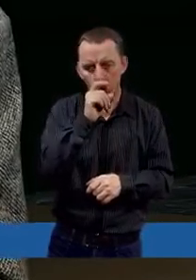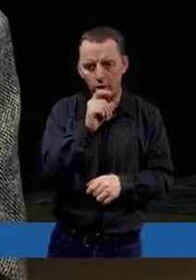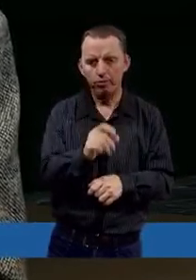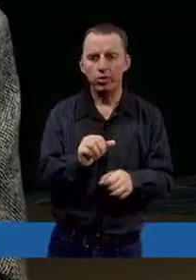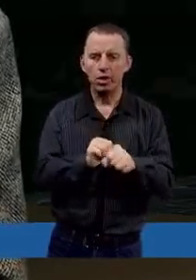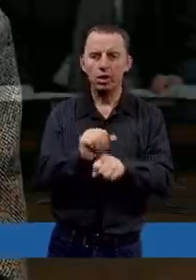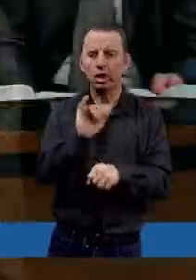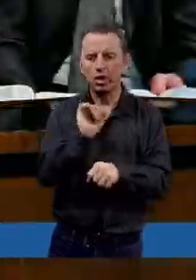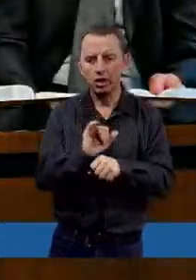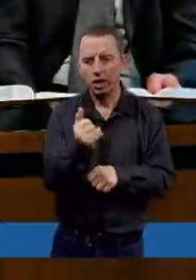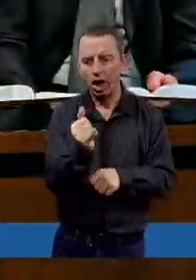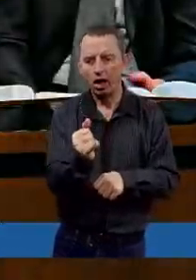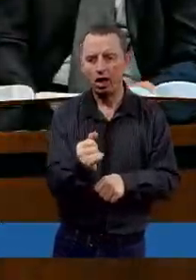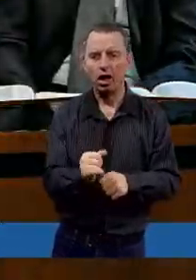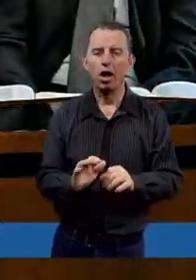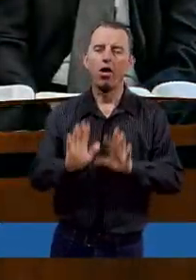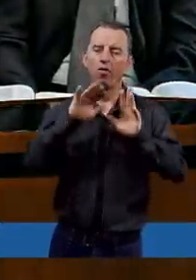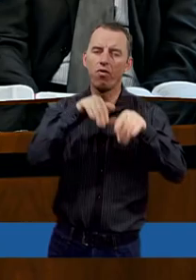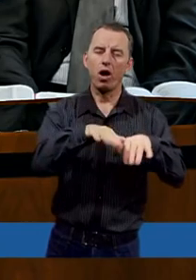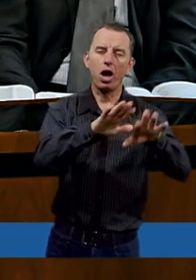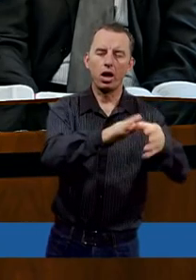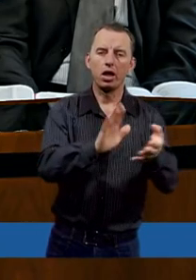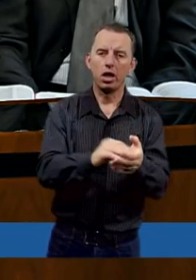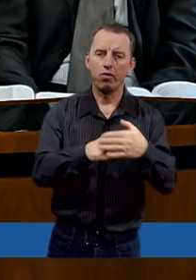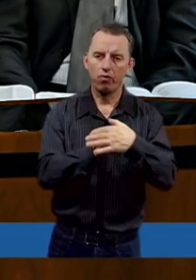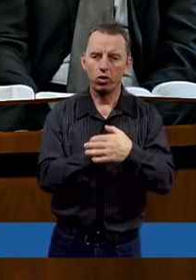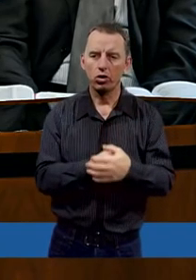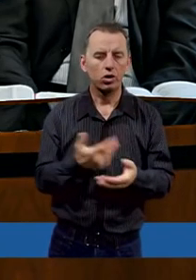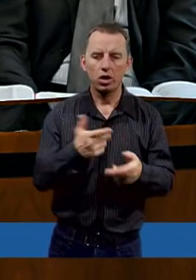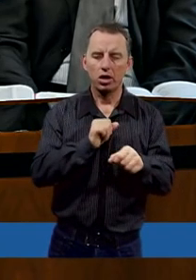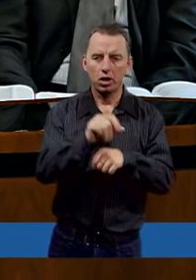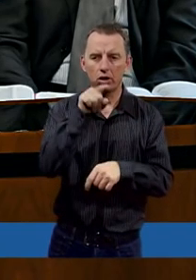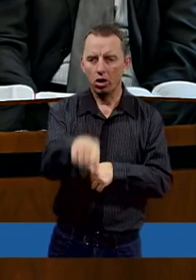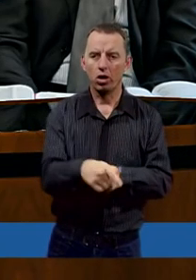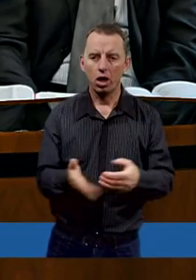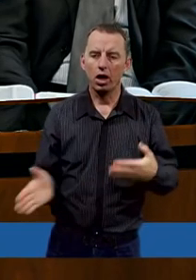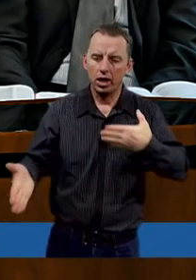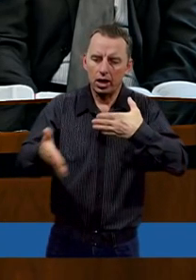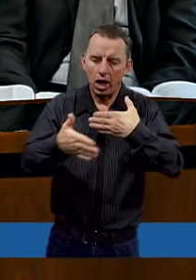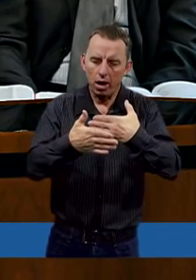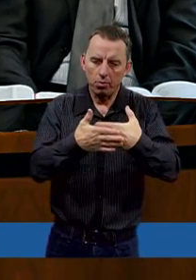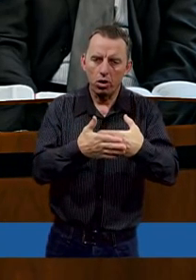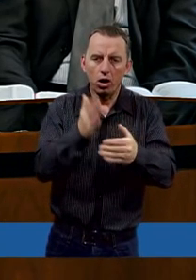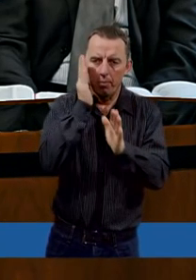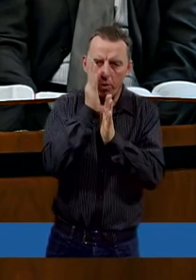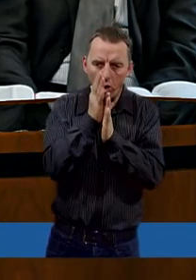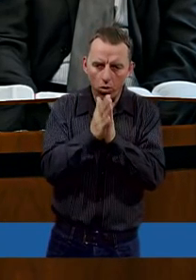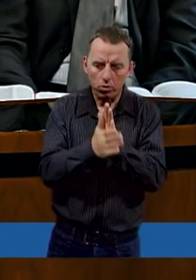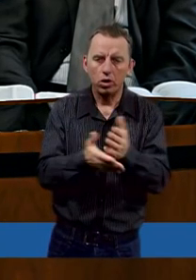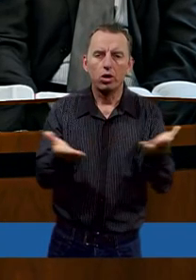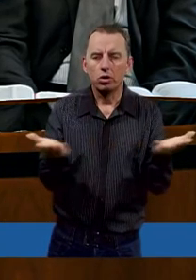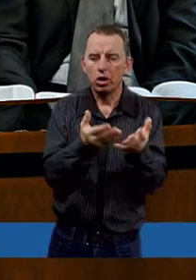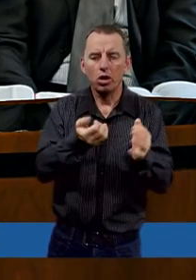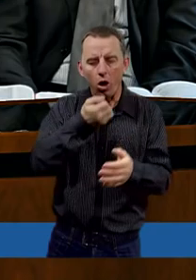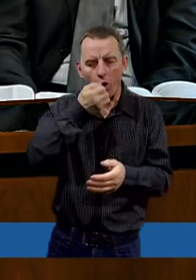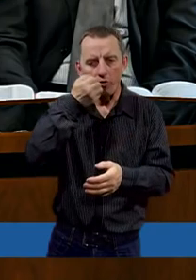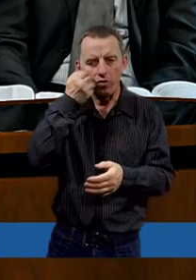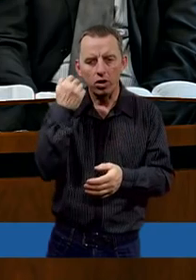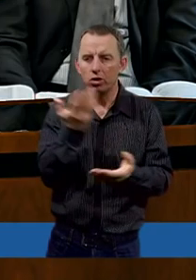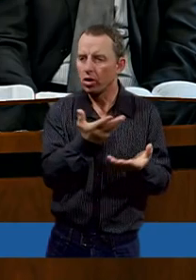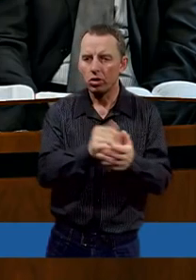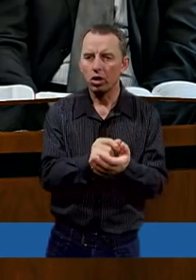jest jak fale na wodzie. One nie jest to jest coś, co jest zamknięte, ale ono po prostu gdzieś owocuje, gdzieś